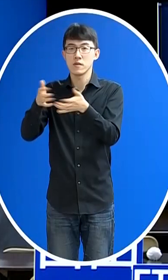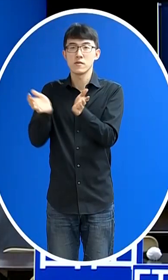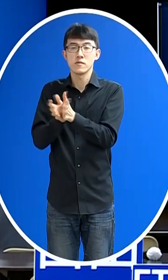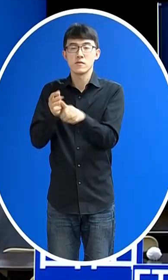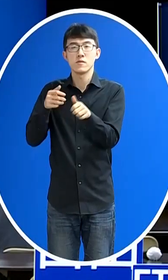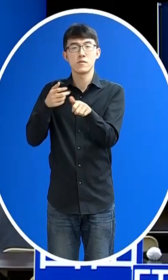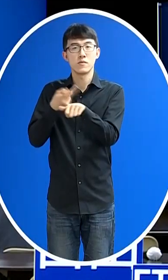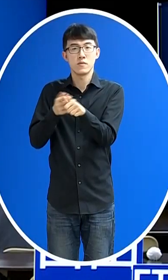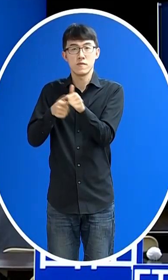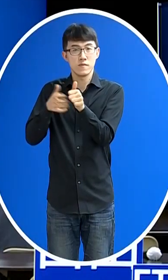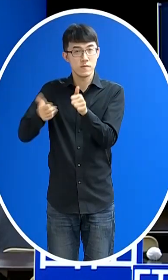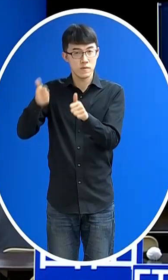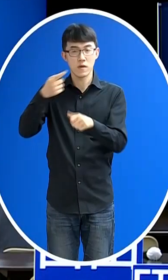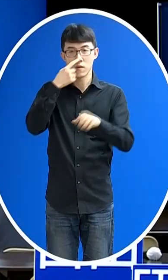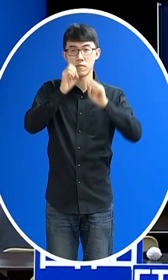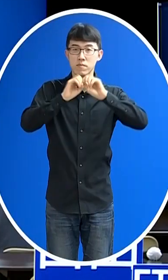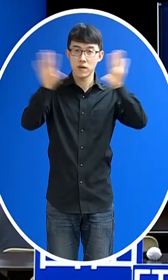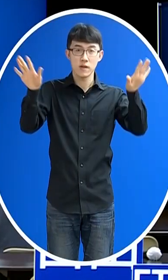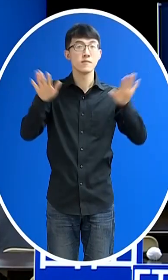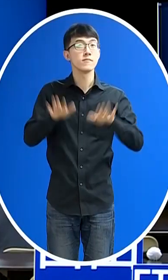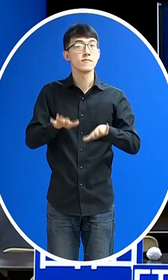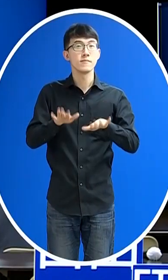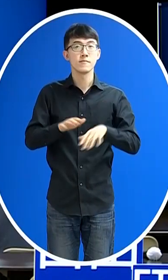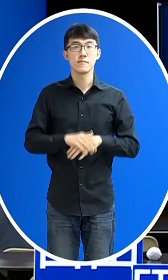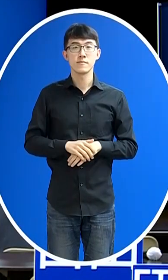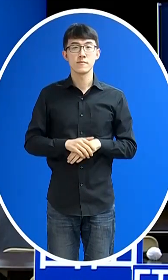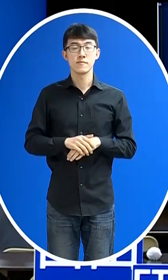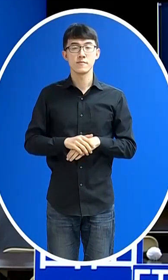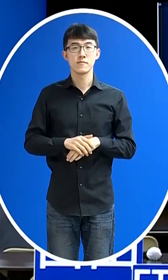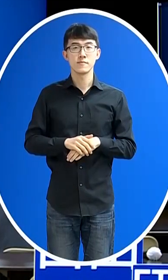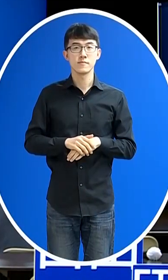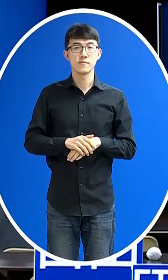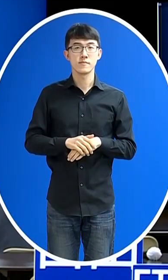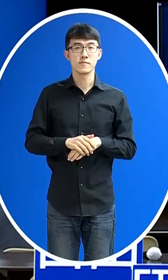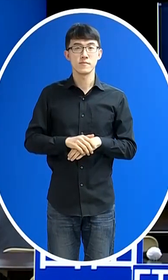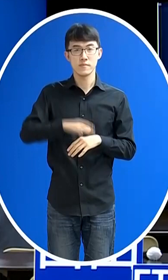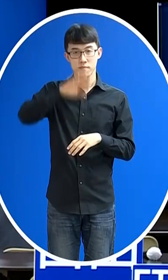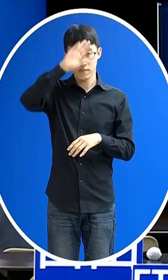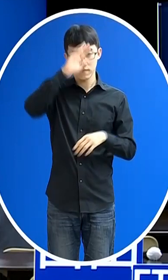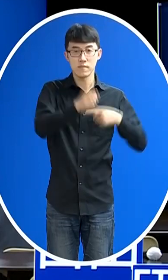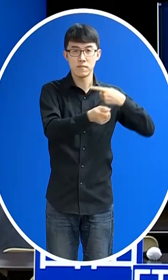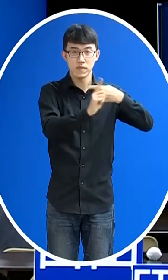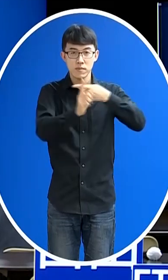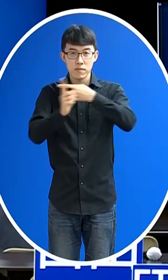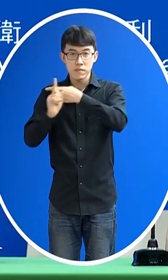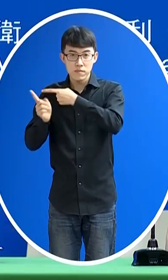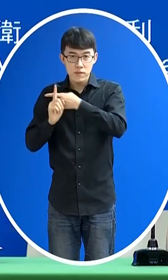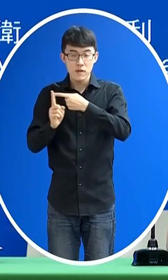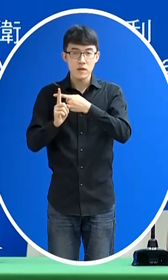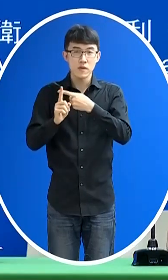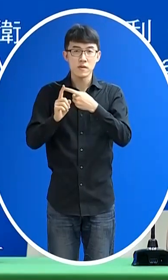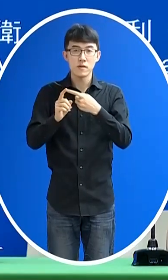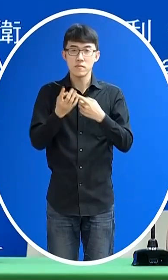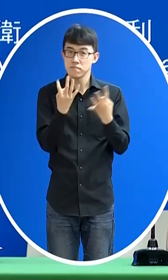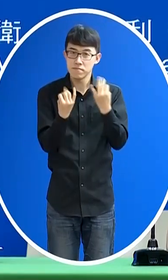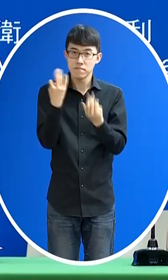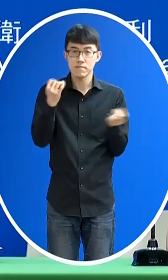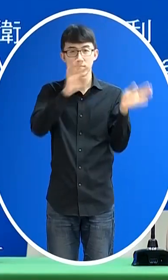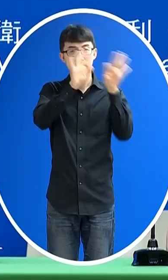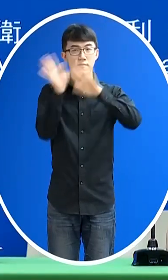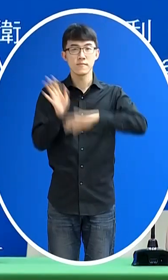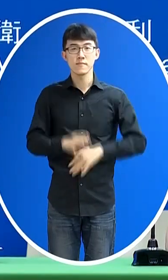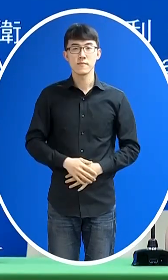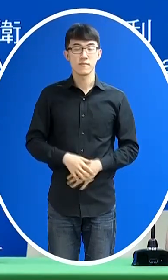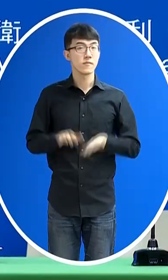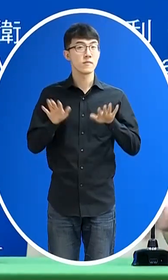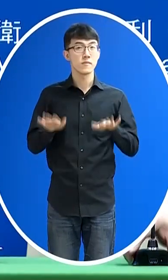首先呢，我跟大家报告一下，更新一下我们啊那个病例确诊病例发生的一个情形。好，